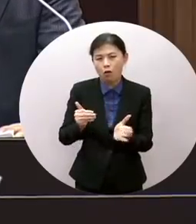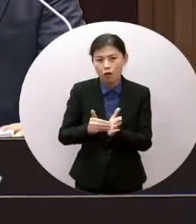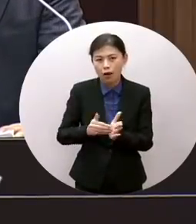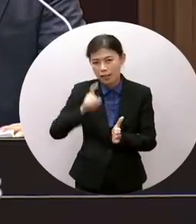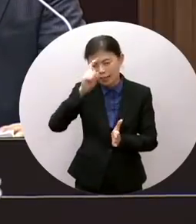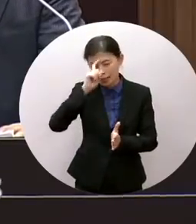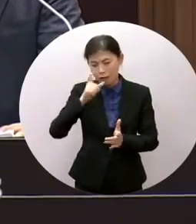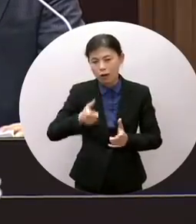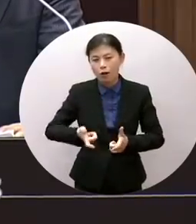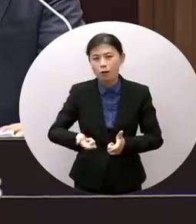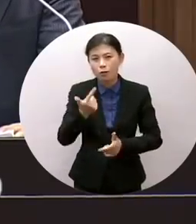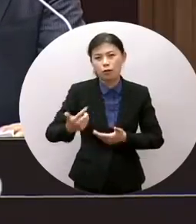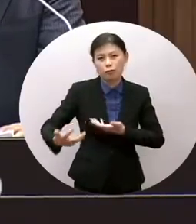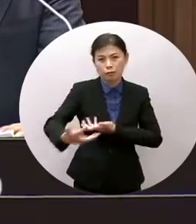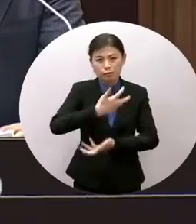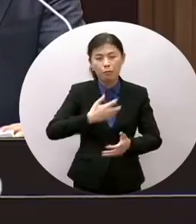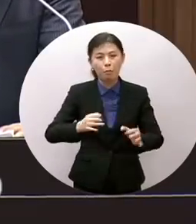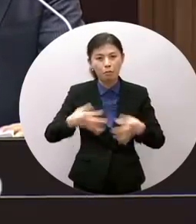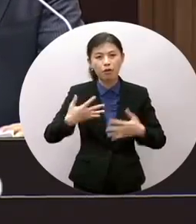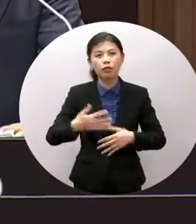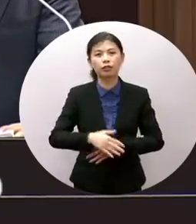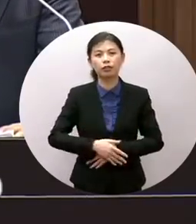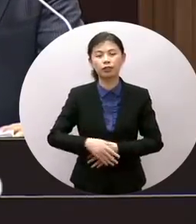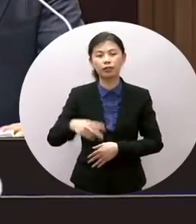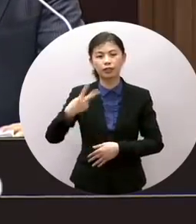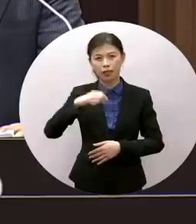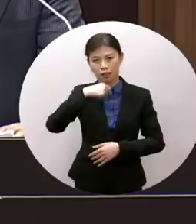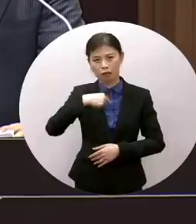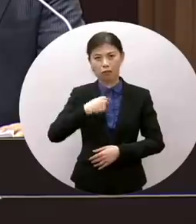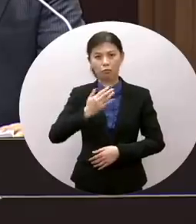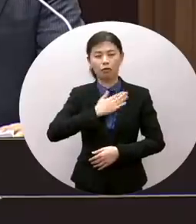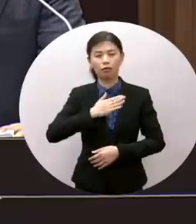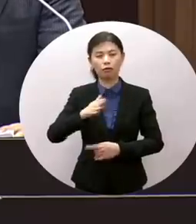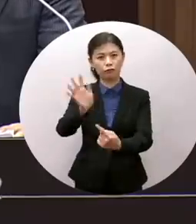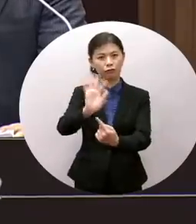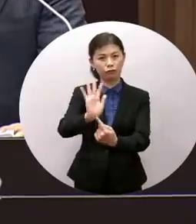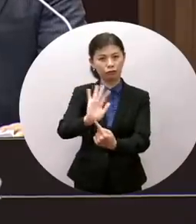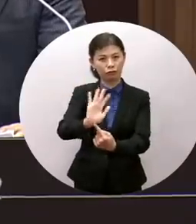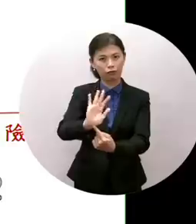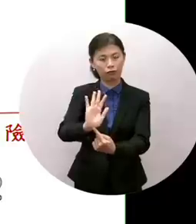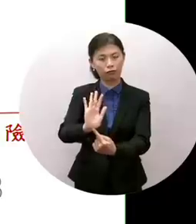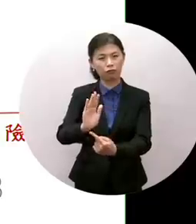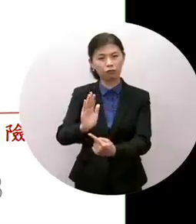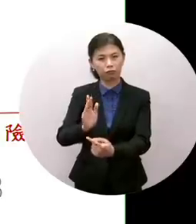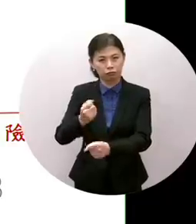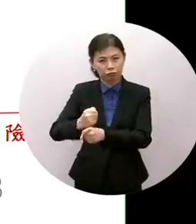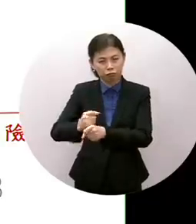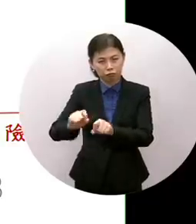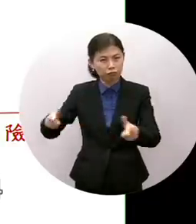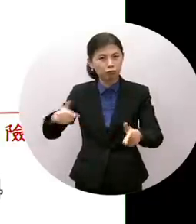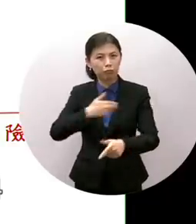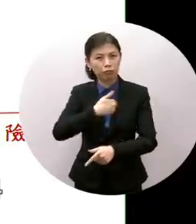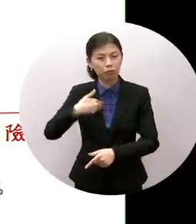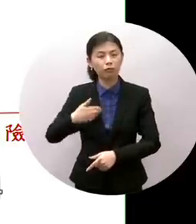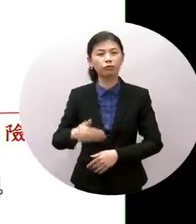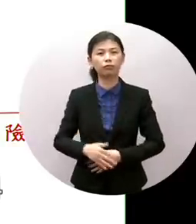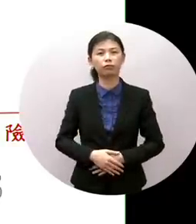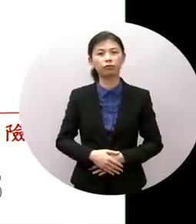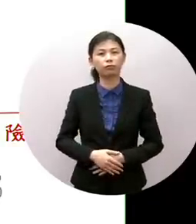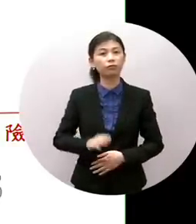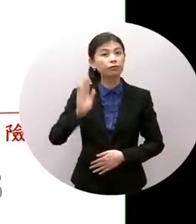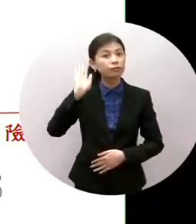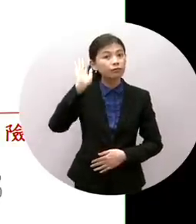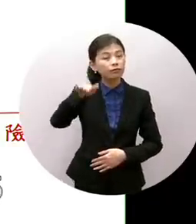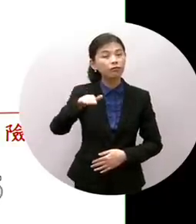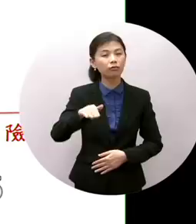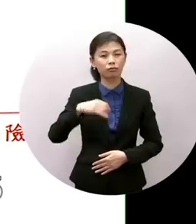内的产业投资风险，这个很重要。建立本土风电产业能量，这个最重要了。我们就是要让它国产化，将